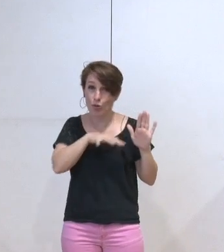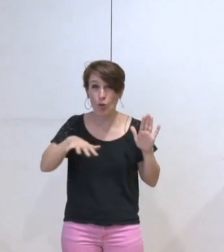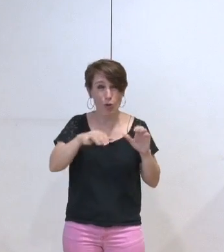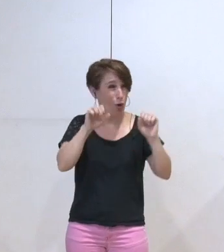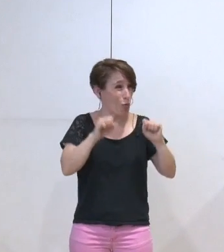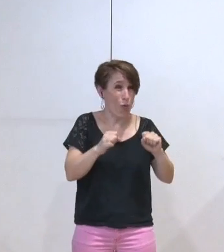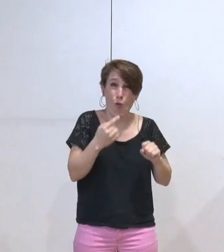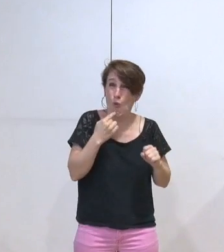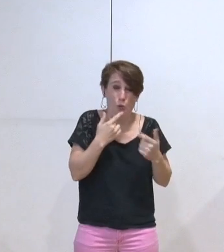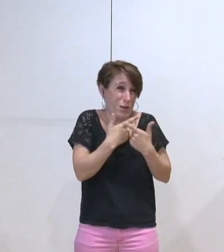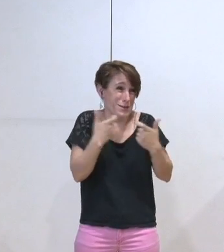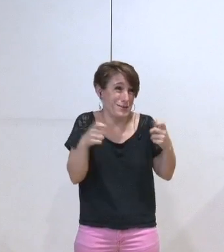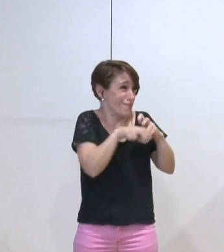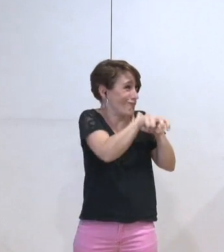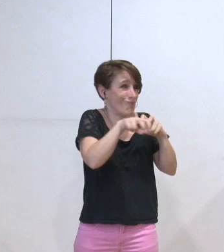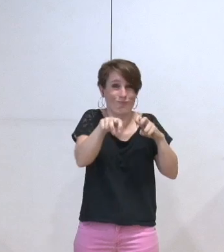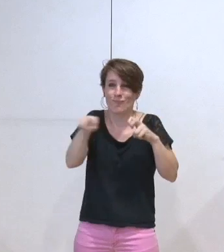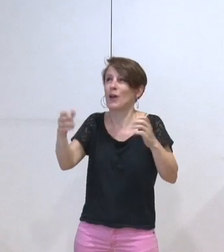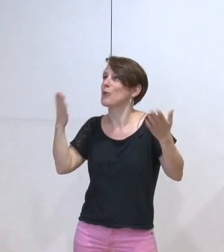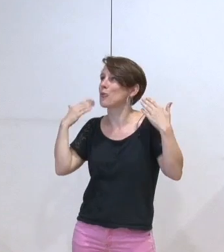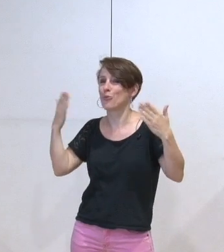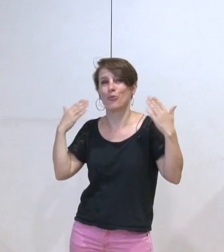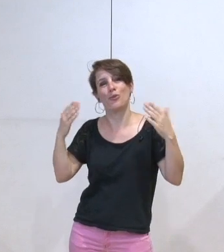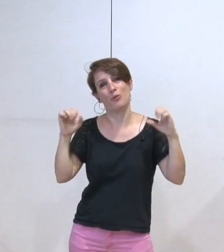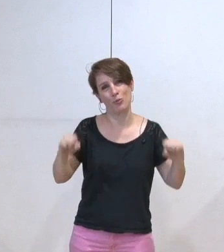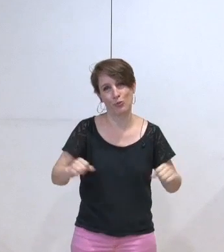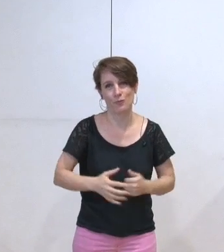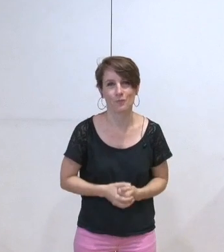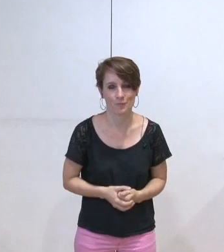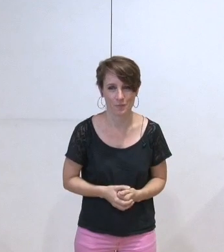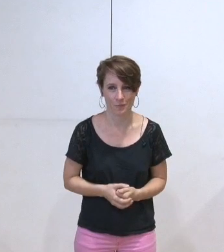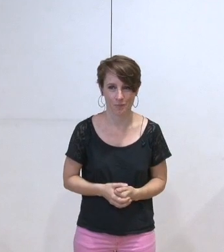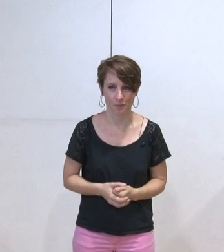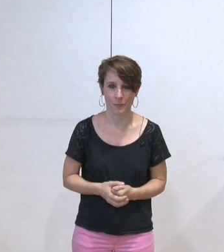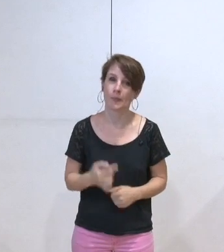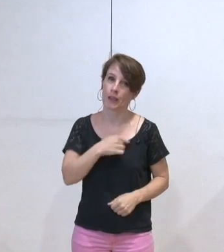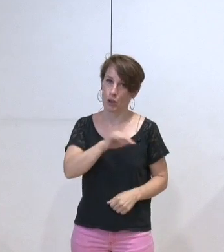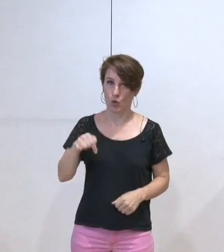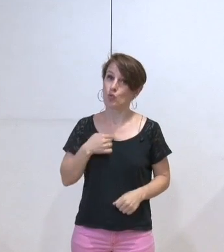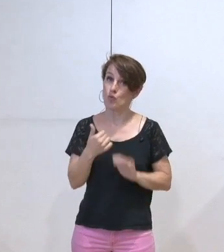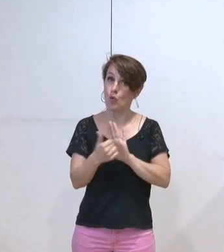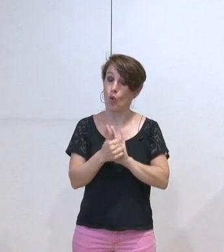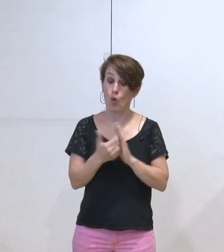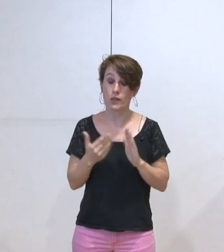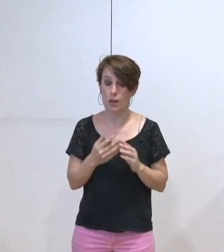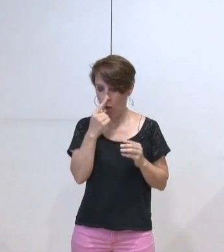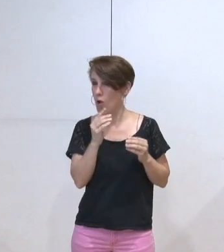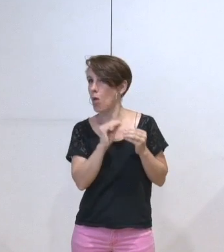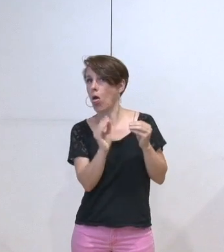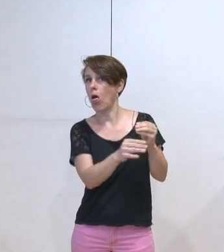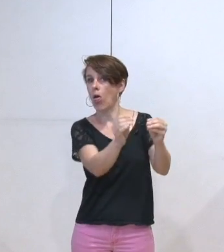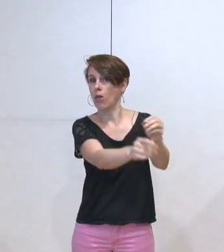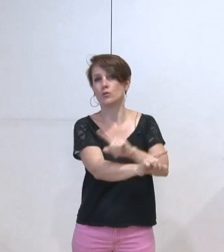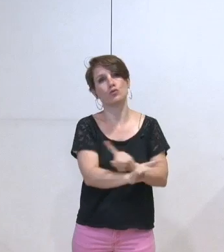goûts pour ne pas s'ennuyer pour se rafraîchir et pour pour s'évader et notre rôle est de n'oublier personne notre ambition est de faire de